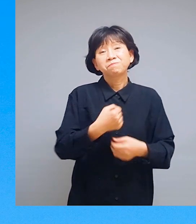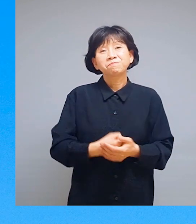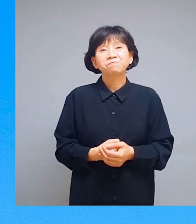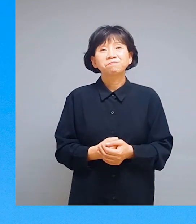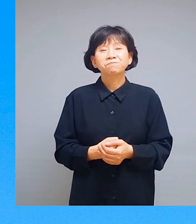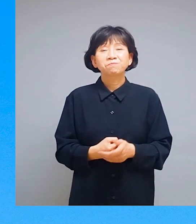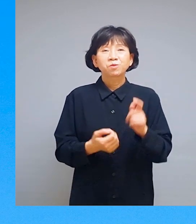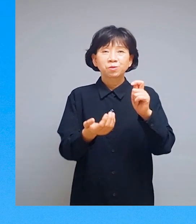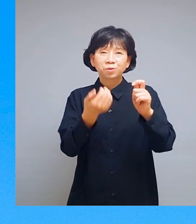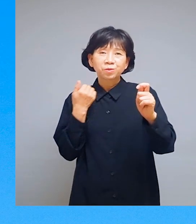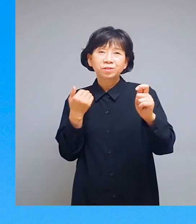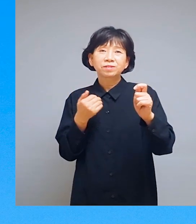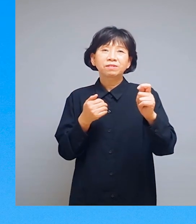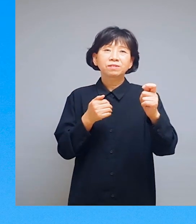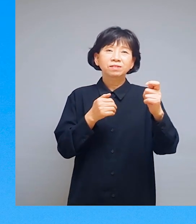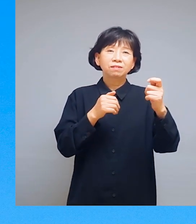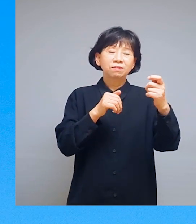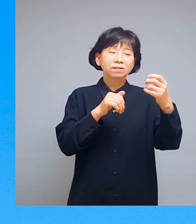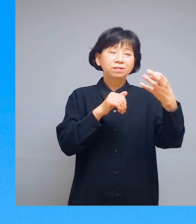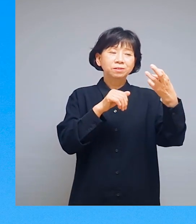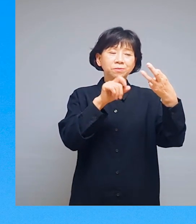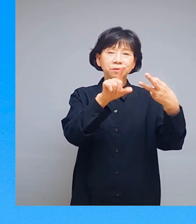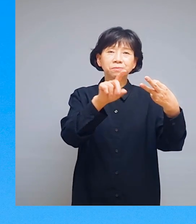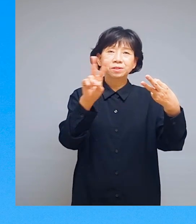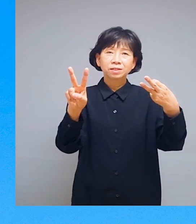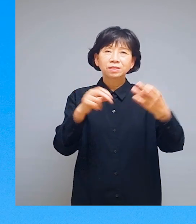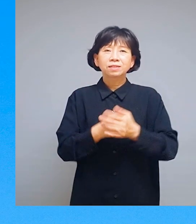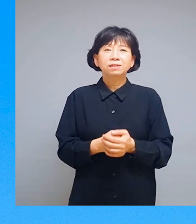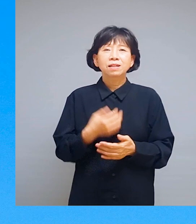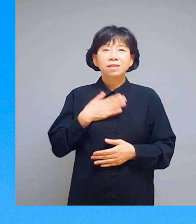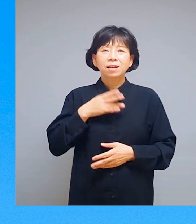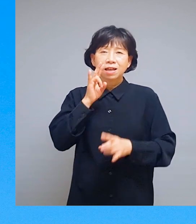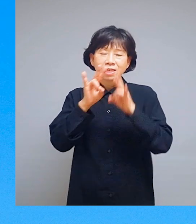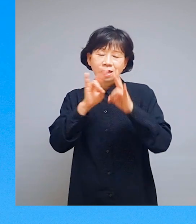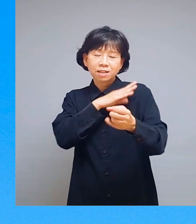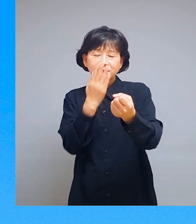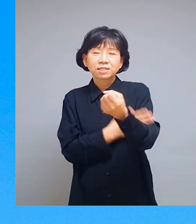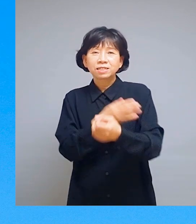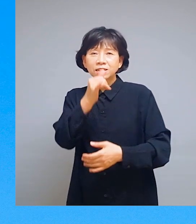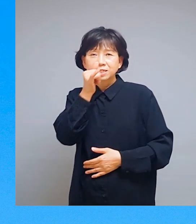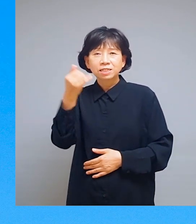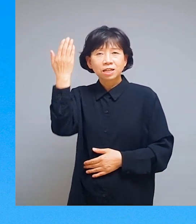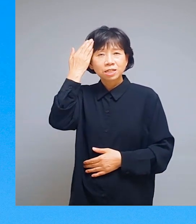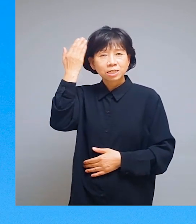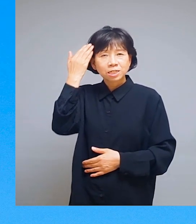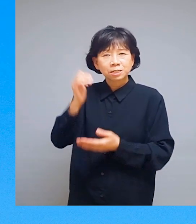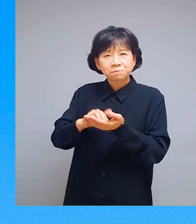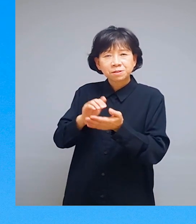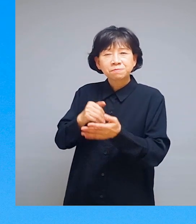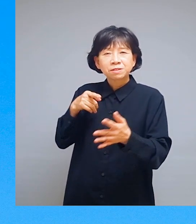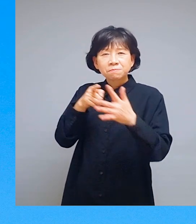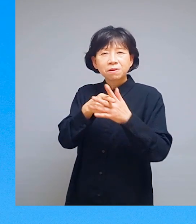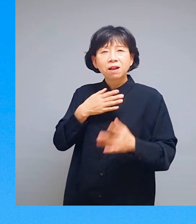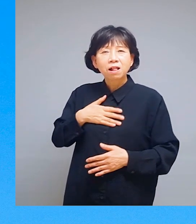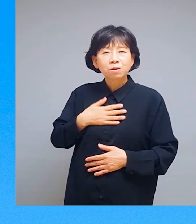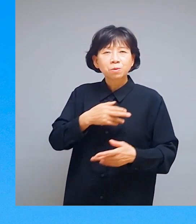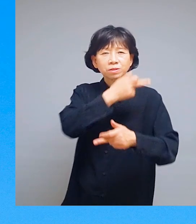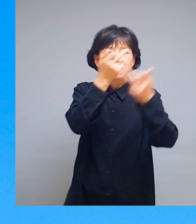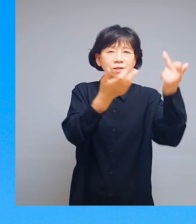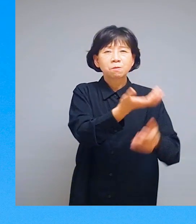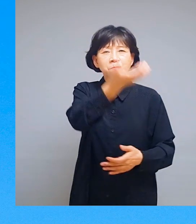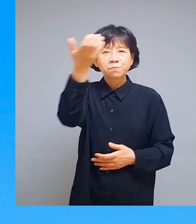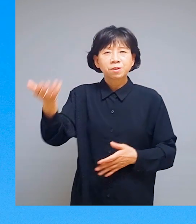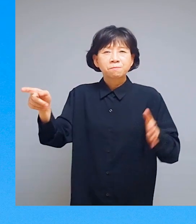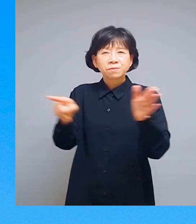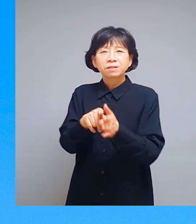말씀에 내가 예언하는 능력이 있어 대단합니다. 모든 비밀과 모든 지식을 알고 대단하지요. 또 산을 옮길 만한 모든